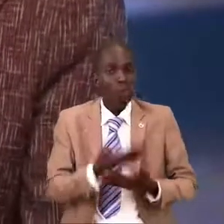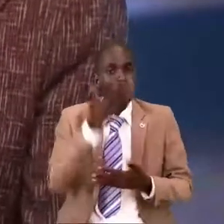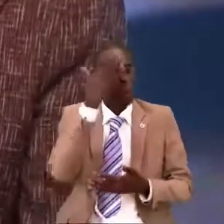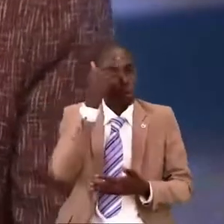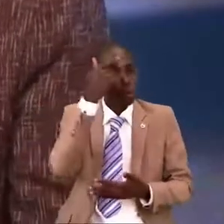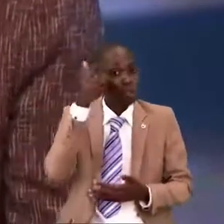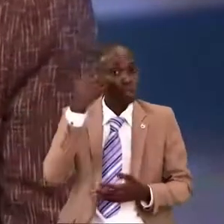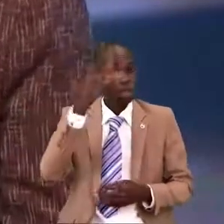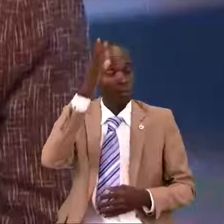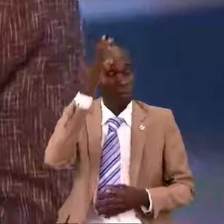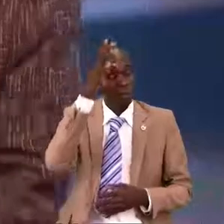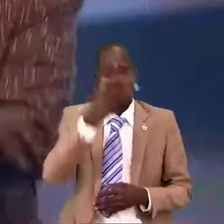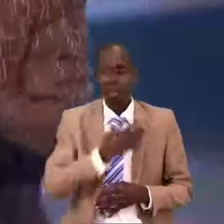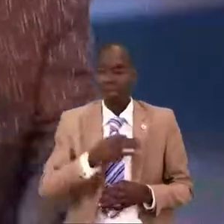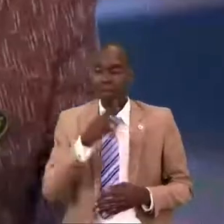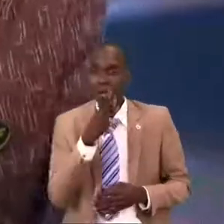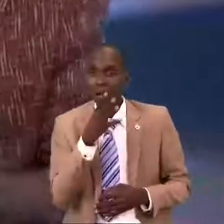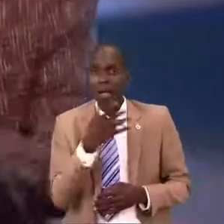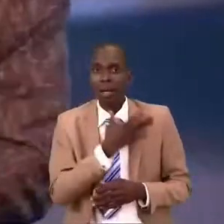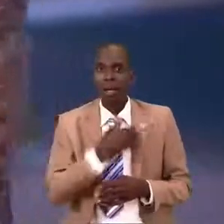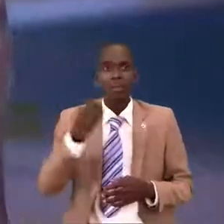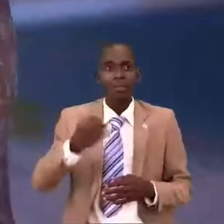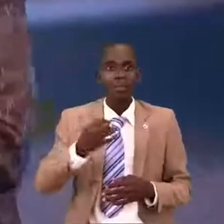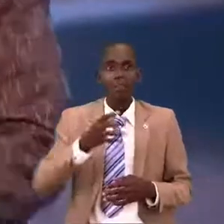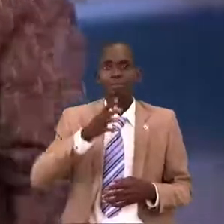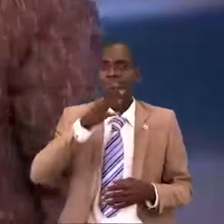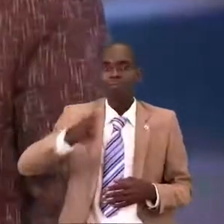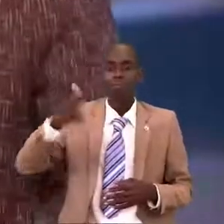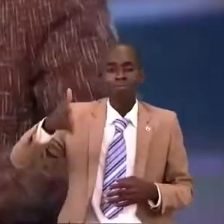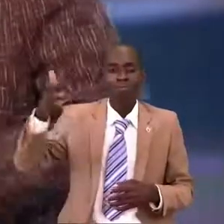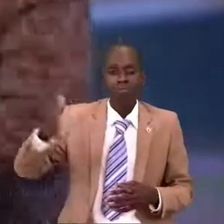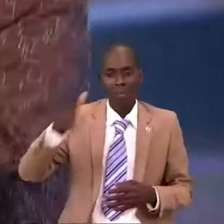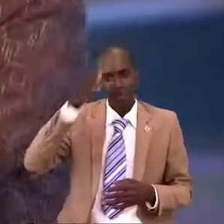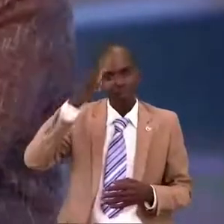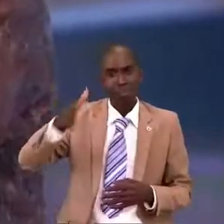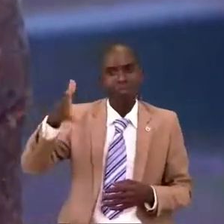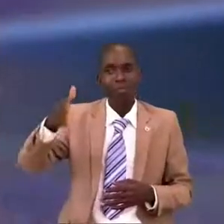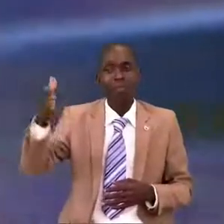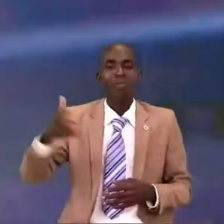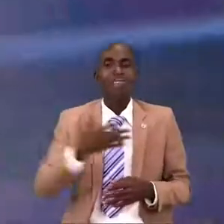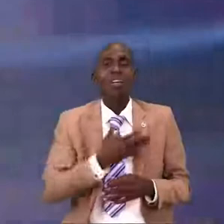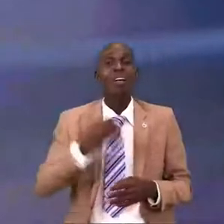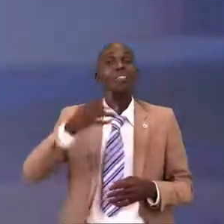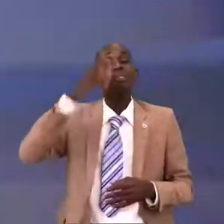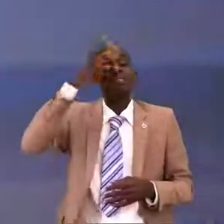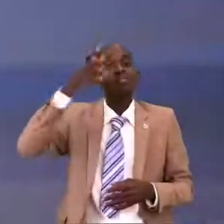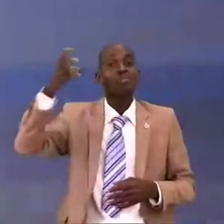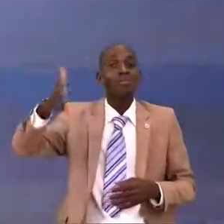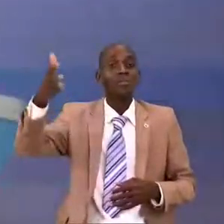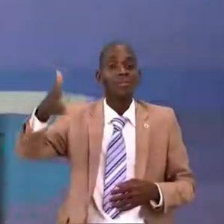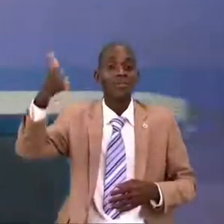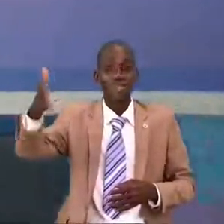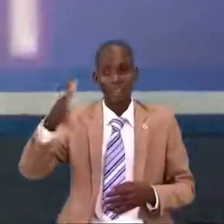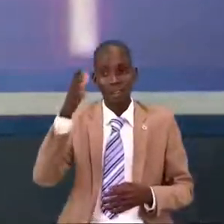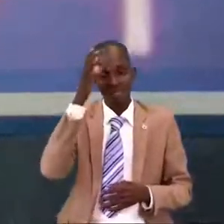le grand-père, la grande-mère, la grande-grande-mère et le grand-grand-papa, comme Adam et Ève, ils suivent la ligne. Il